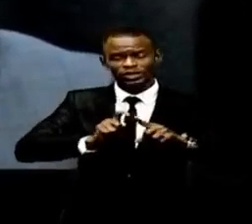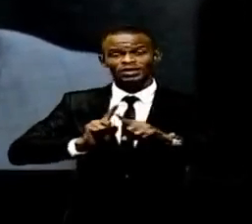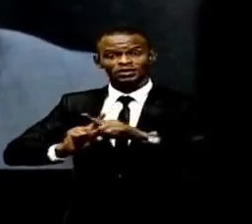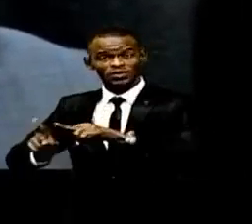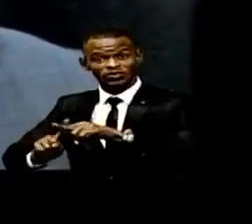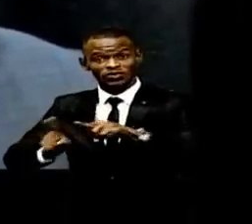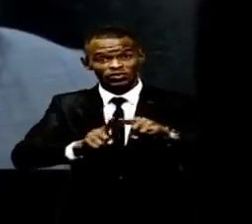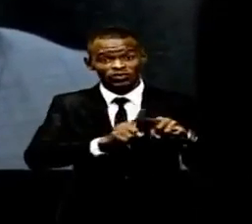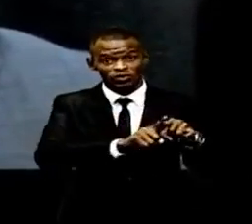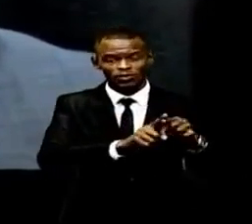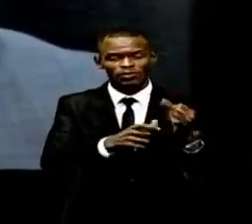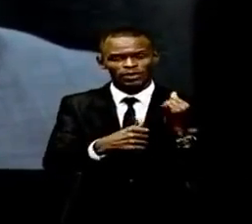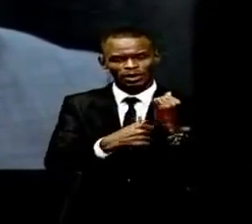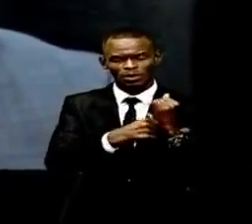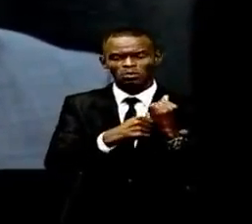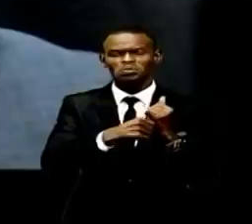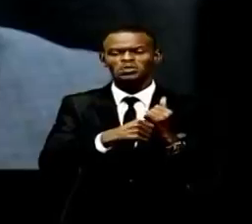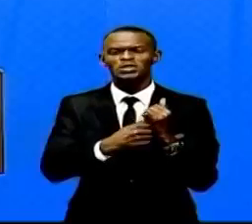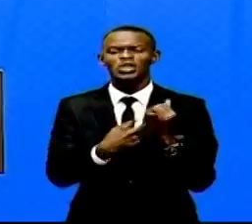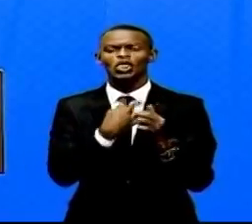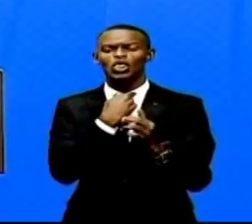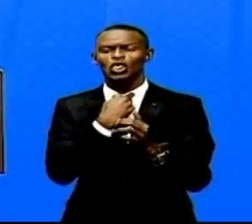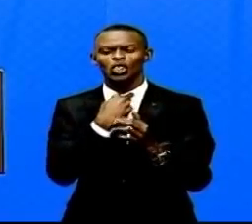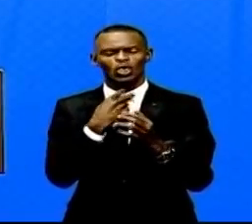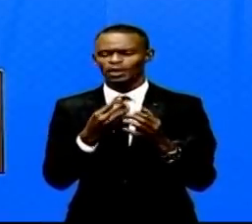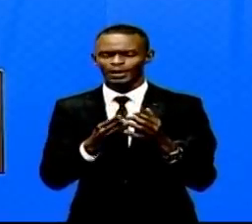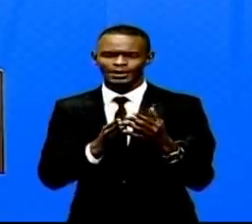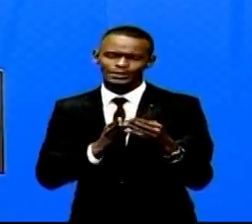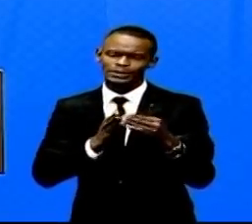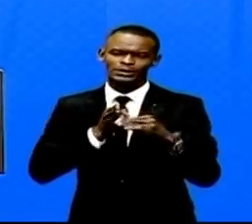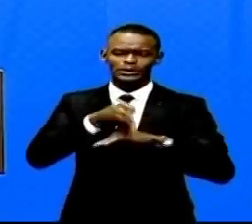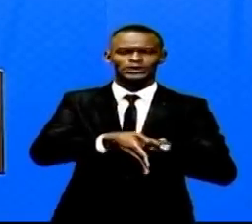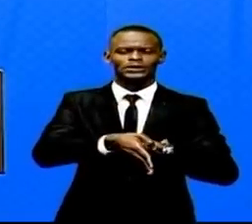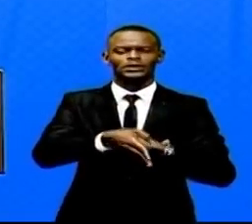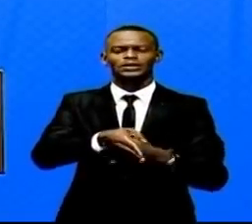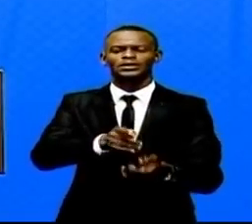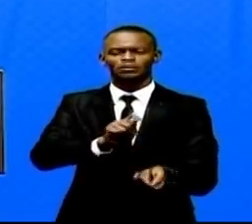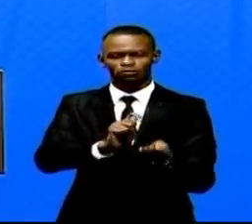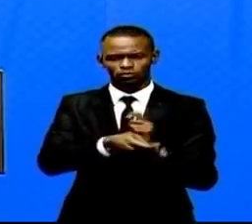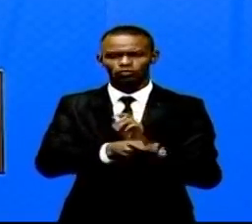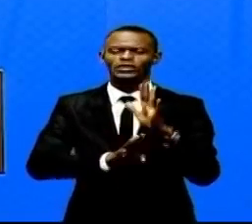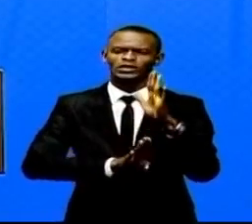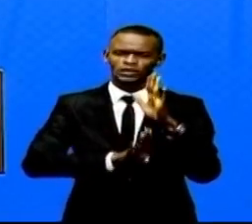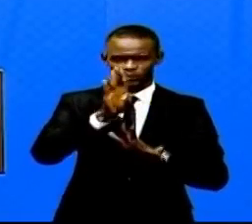se révèlent comme des obstacles majeurs à la mise en œuvre des réformes.